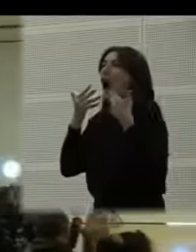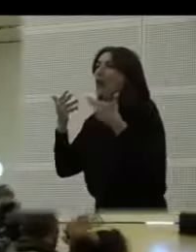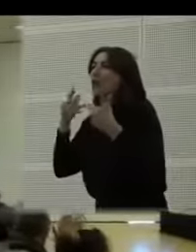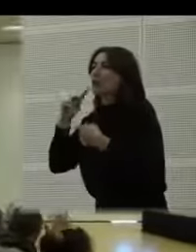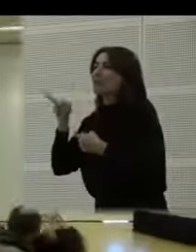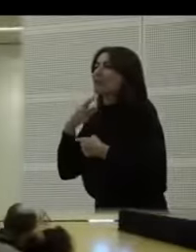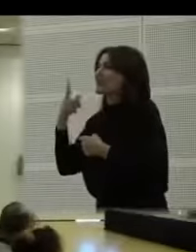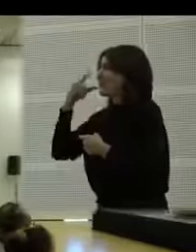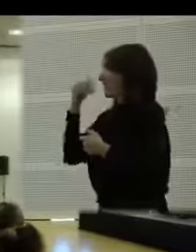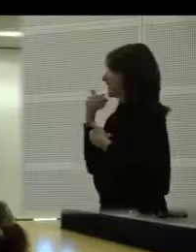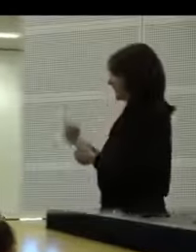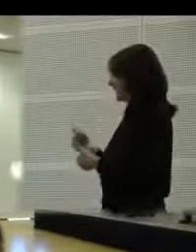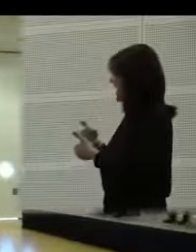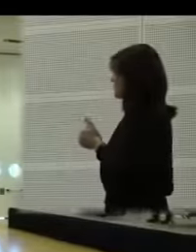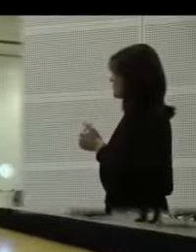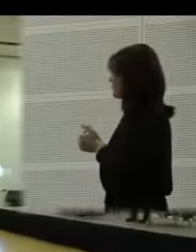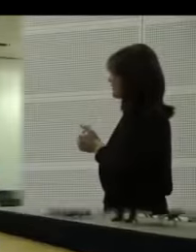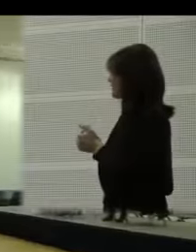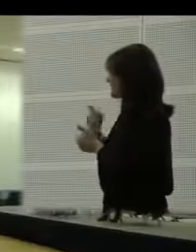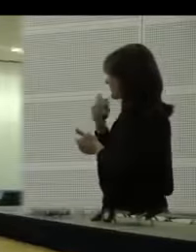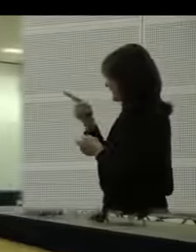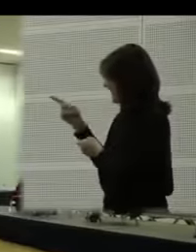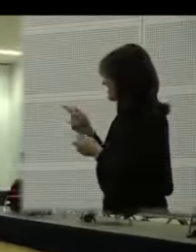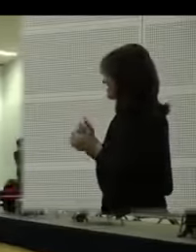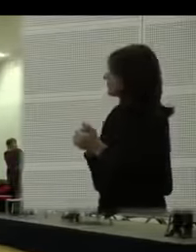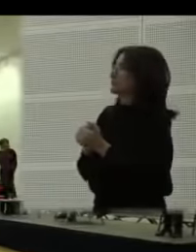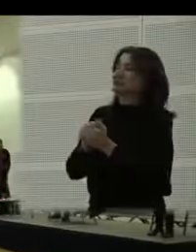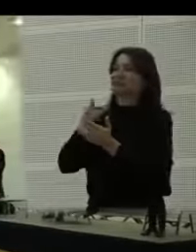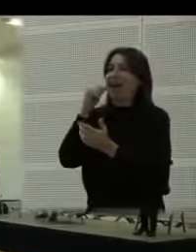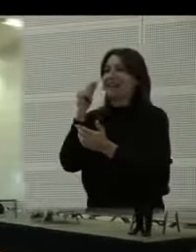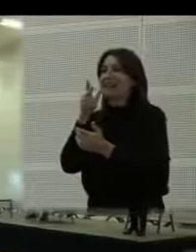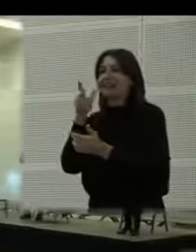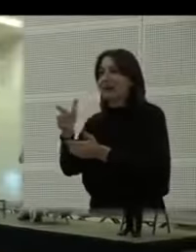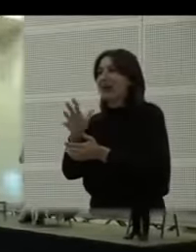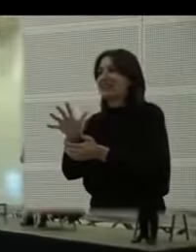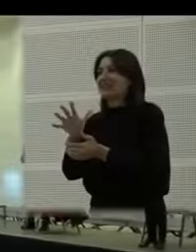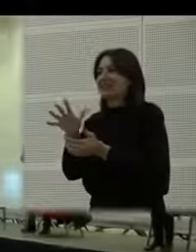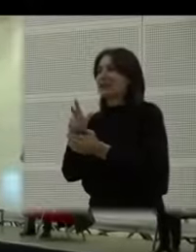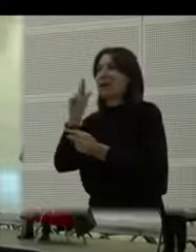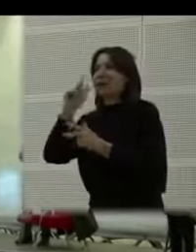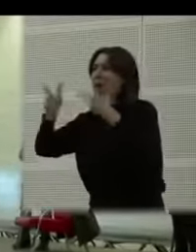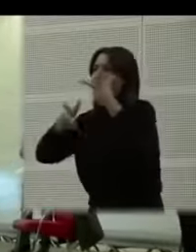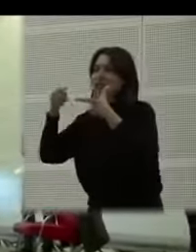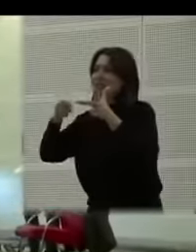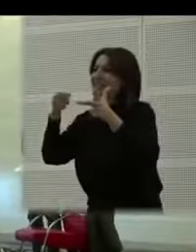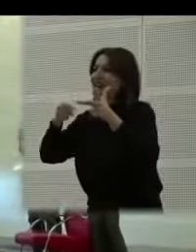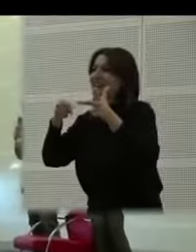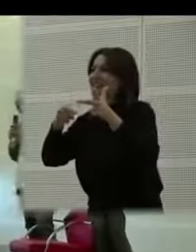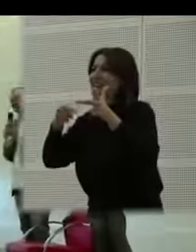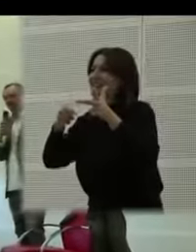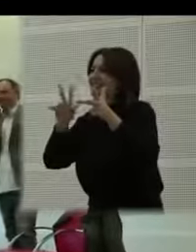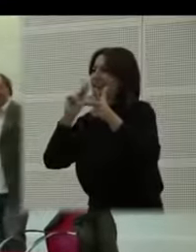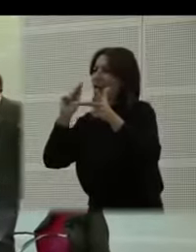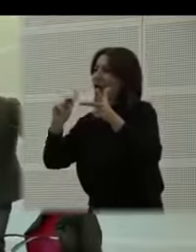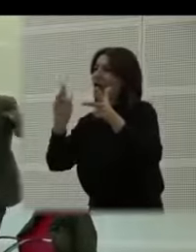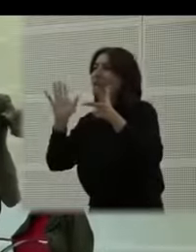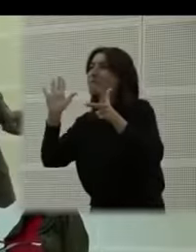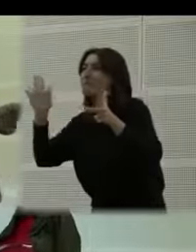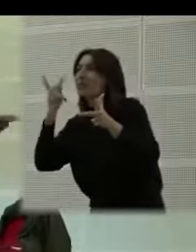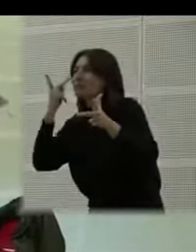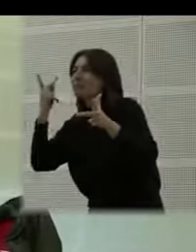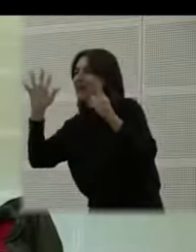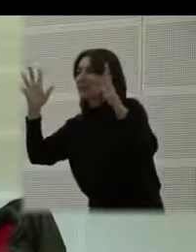Alessandra, grazie, sei stata bravissima. Io non conosco la lingua dei segni, però mi sembra di